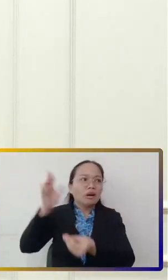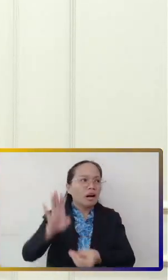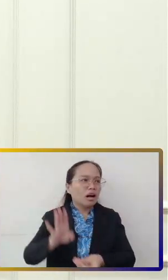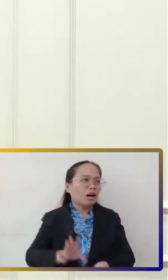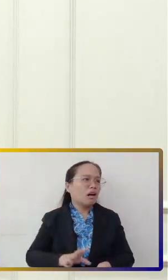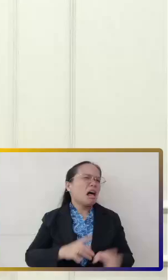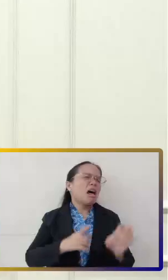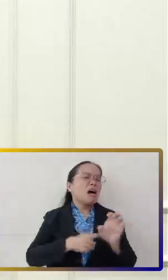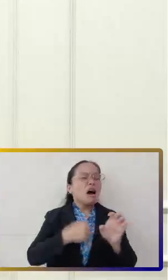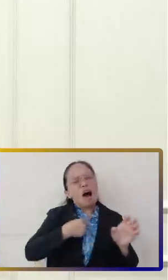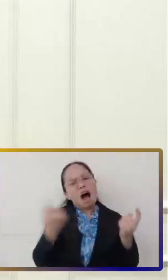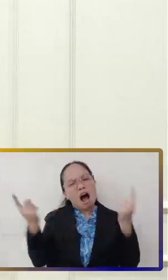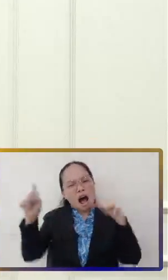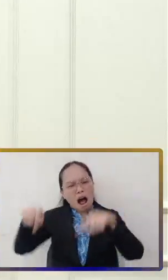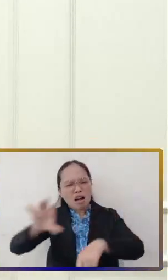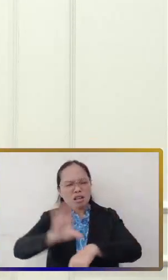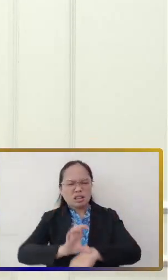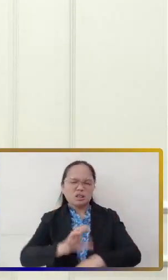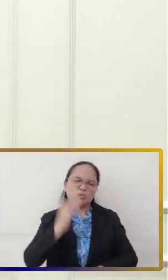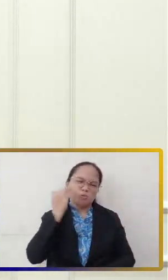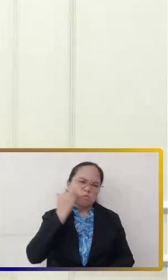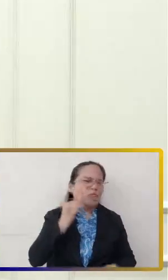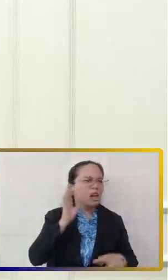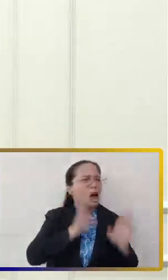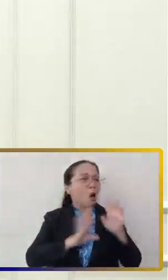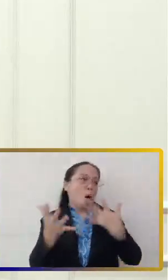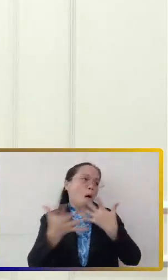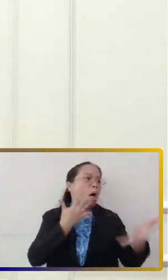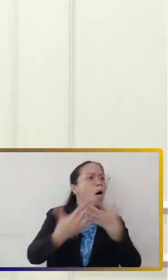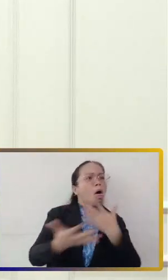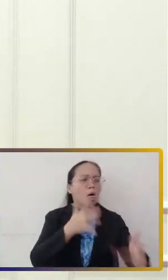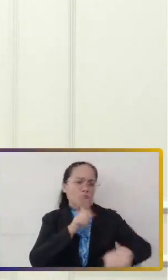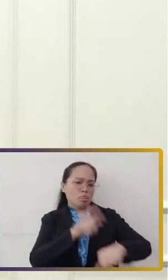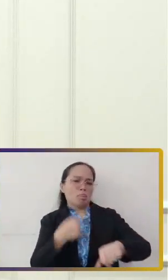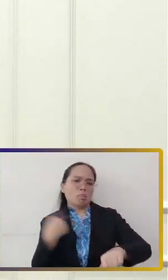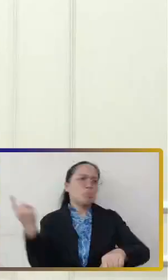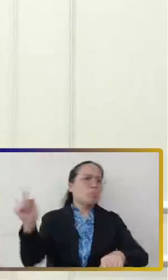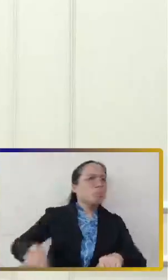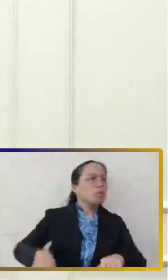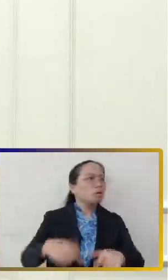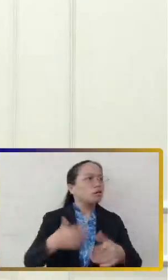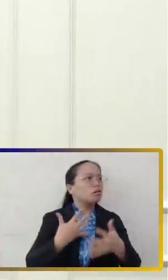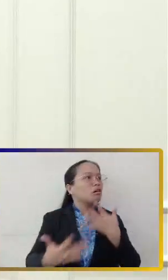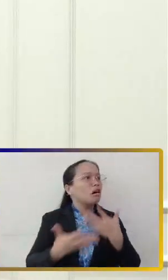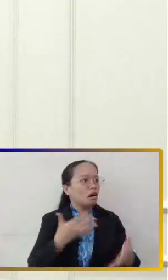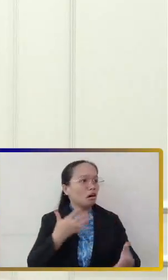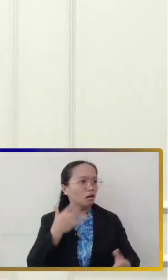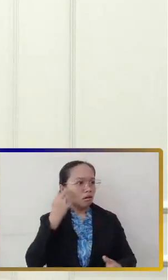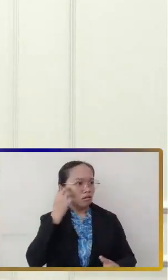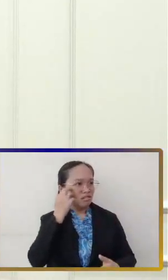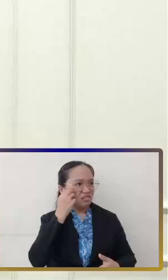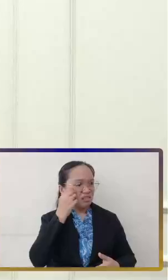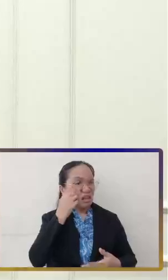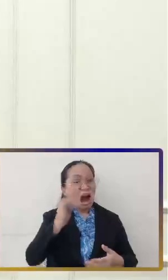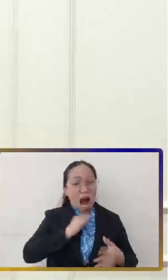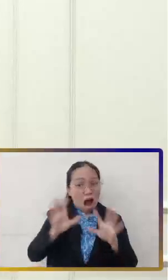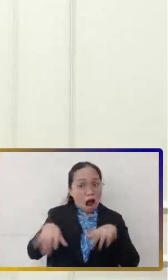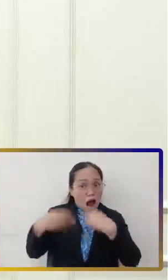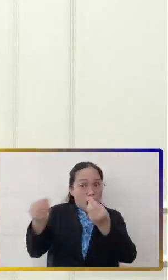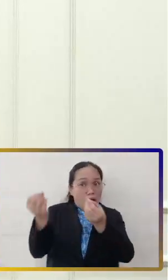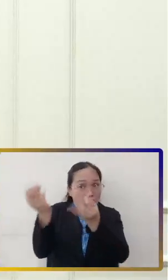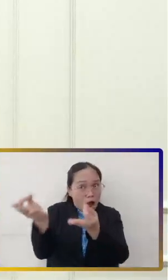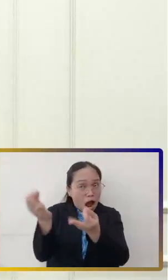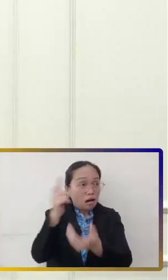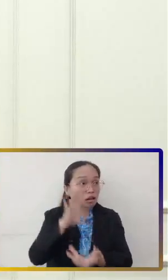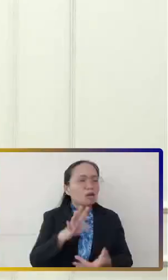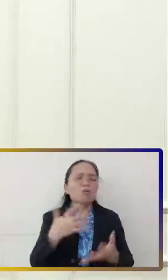Pupunta ako sa church kung anong oras ako gustong pumunta. Extra time. Magbibigay ako sa Panginoon kung magkano ang gusto